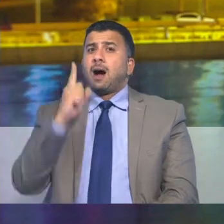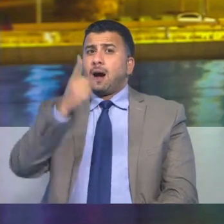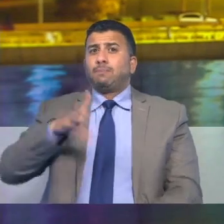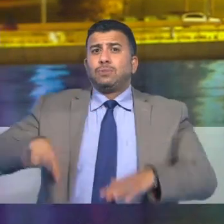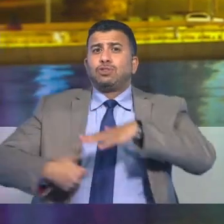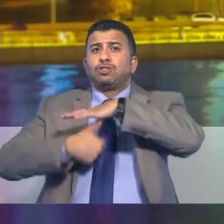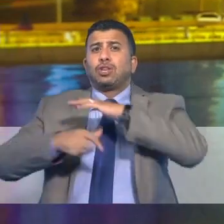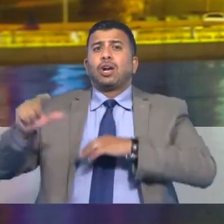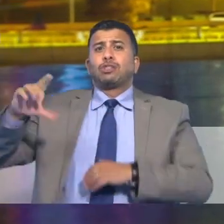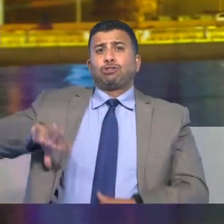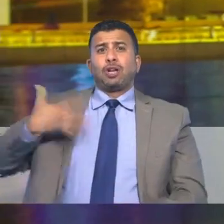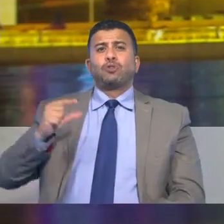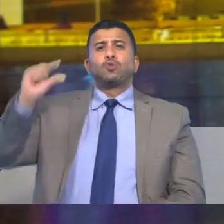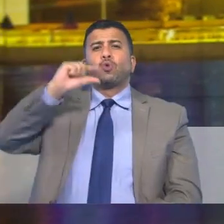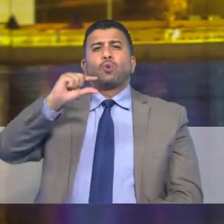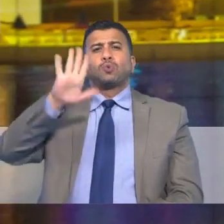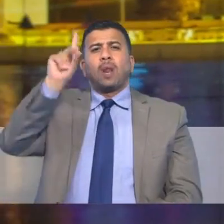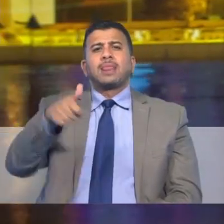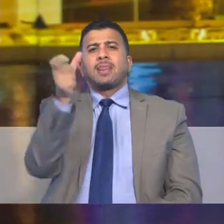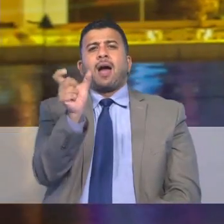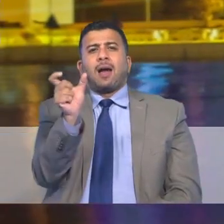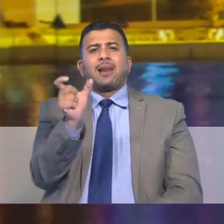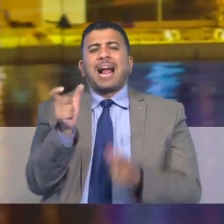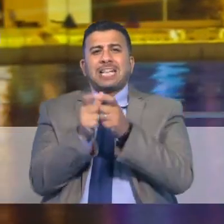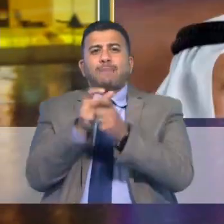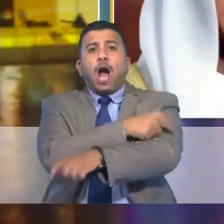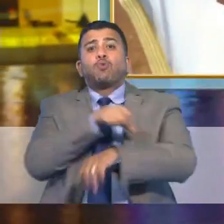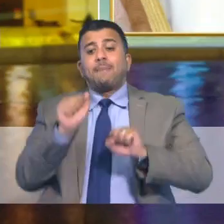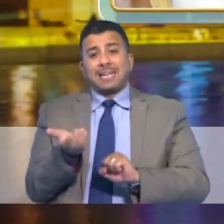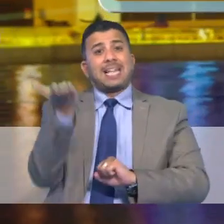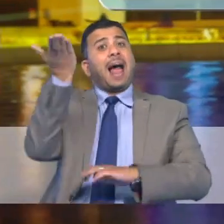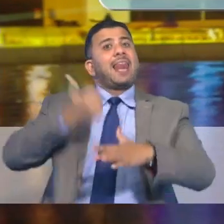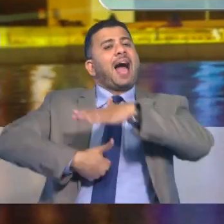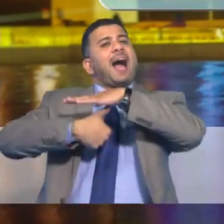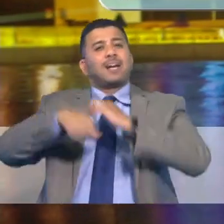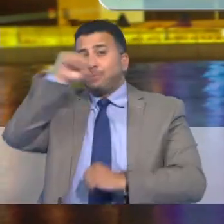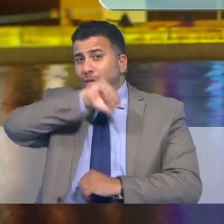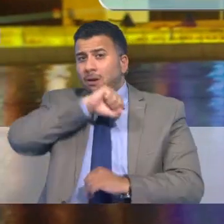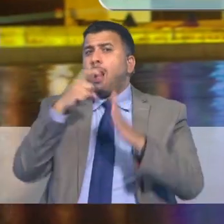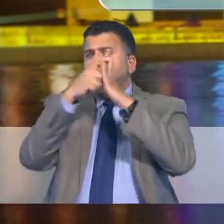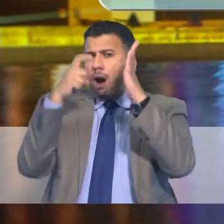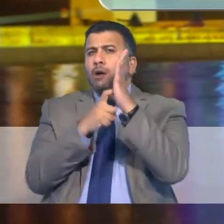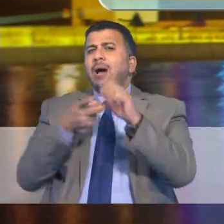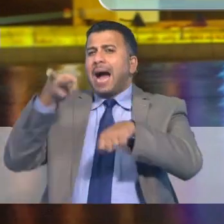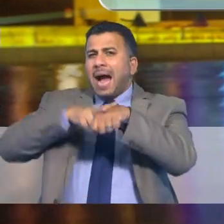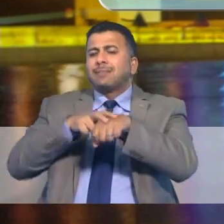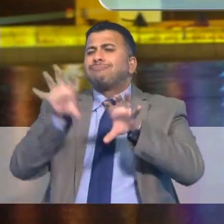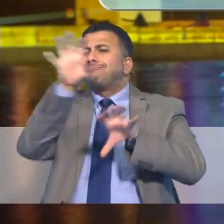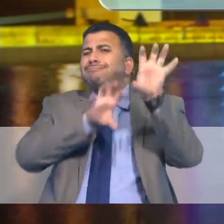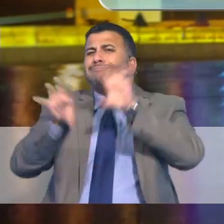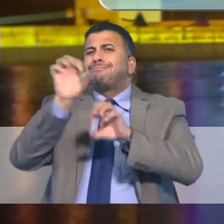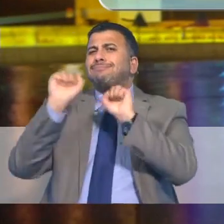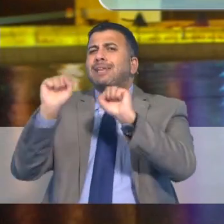أصدر صاحب السمو الشيخ الدكتور سلطان بن محمد القاسمي عضو المجلس الأعلى حاكم الشارقة قانونا بشأن إعادة تنظيم